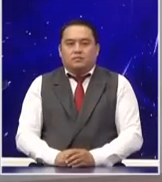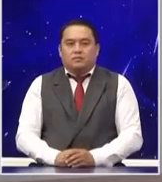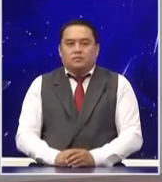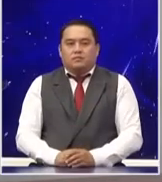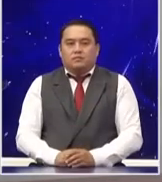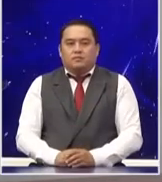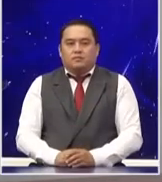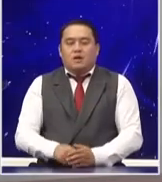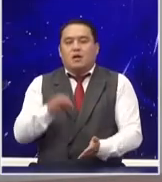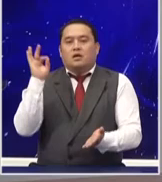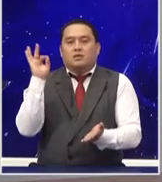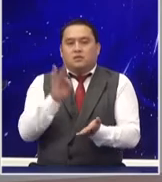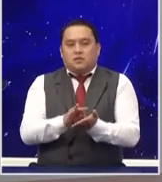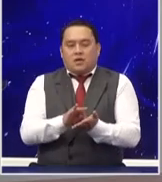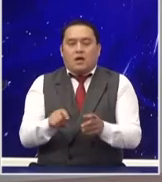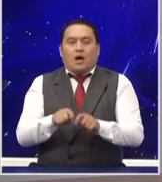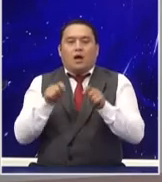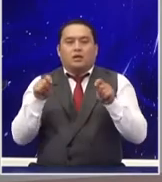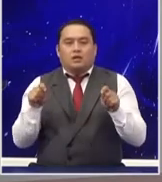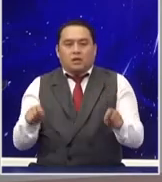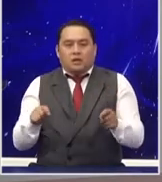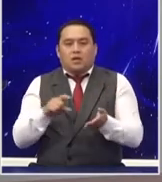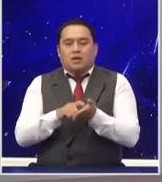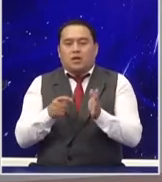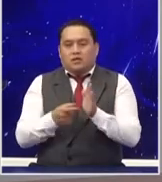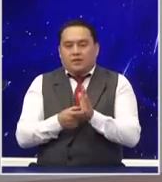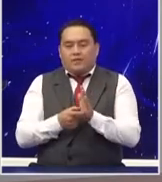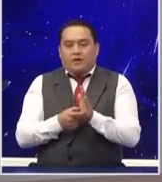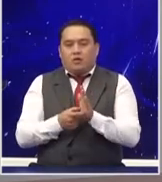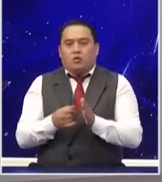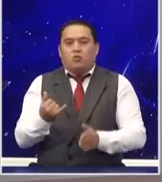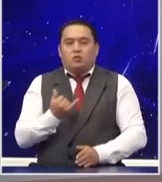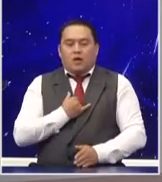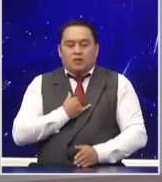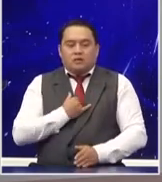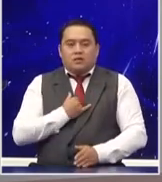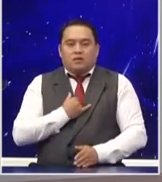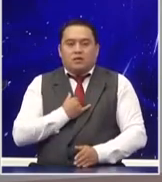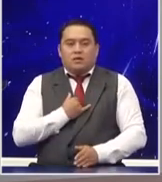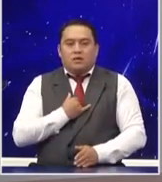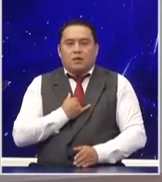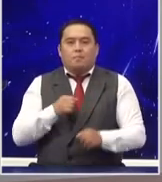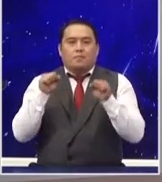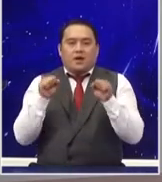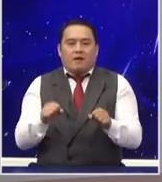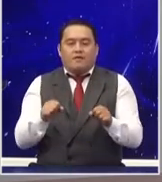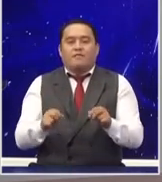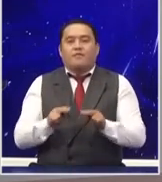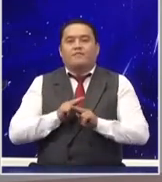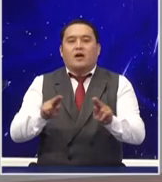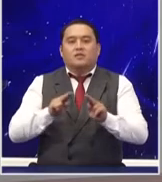открытия таких кадетских классов ЖАСУ Цюндрюша является гражданское правовое